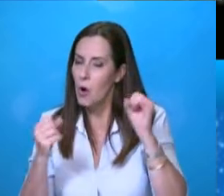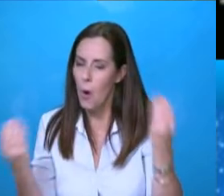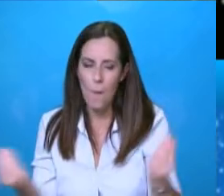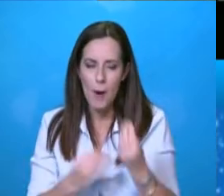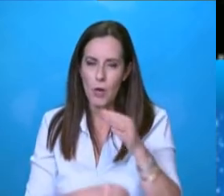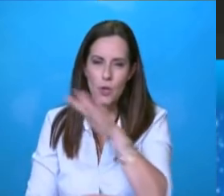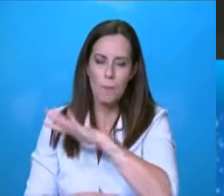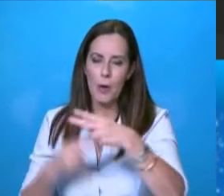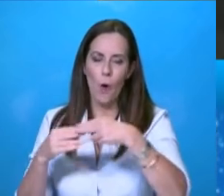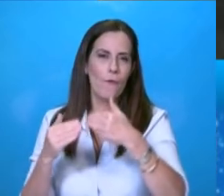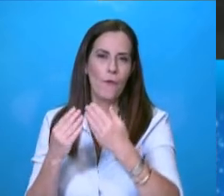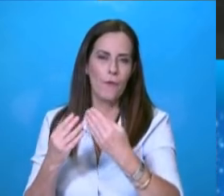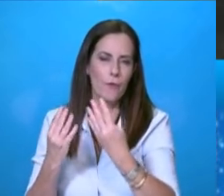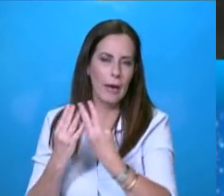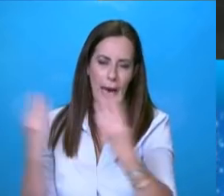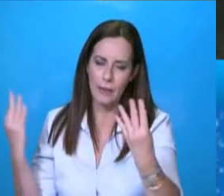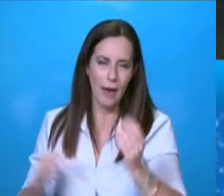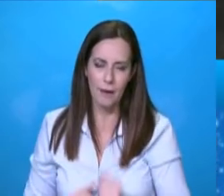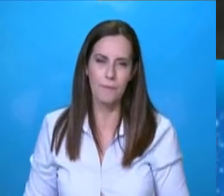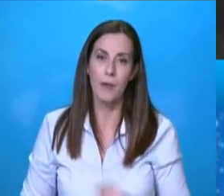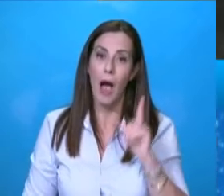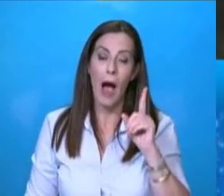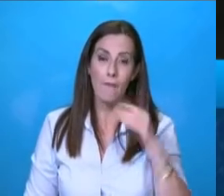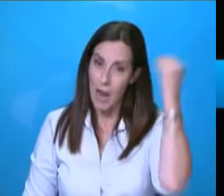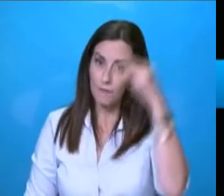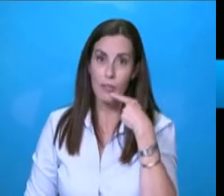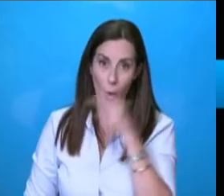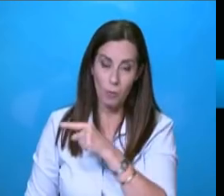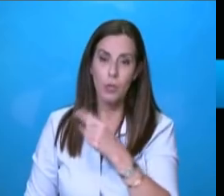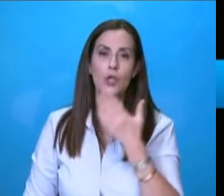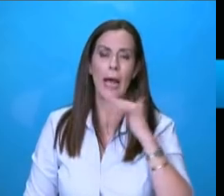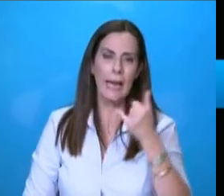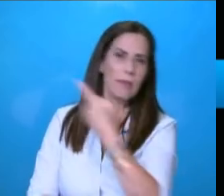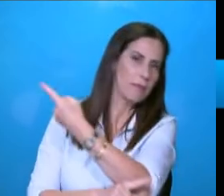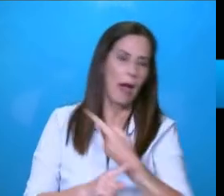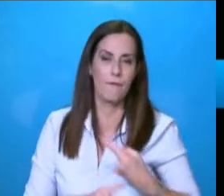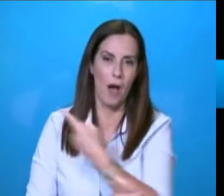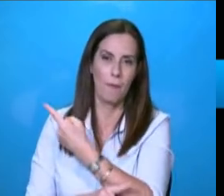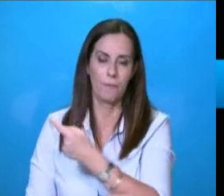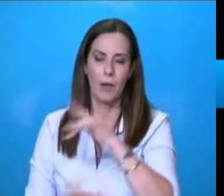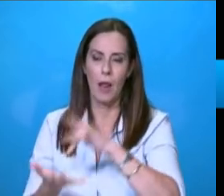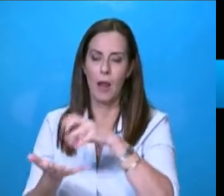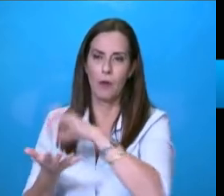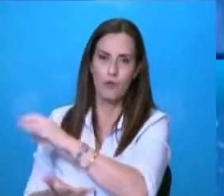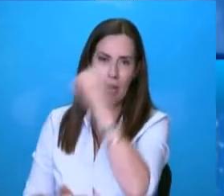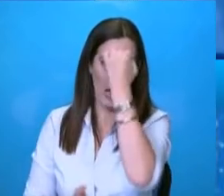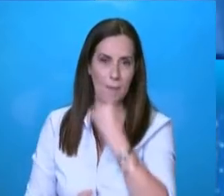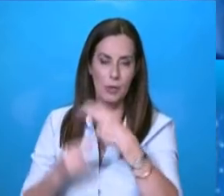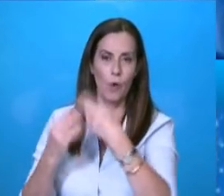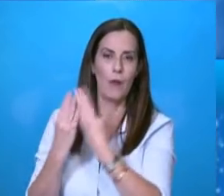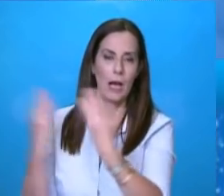במרחב הגדר, איזשהו אירוע מינורי, אבל לפי הפלסטינים, תקיפה של צה"ל לעבר עמדות של חמאס על גדר